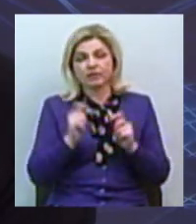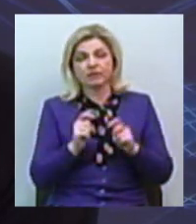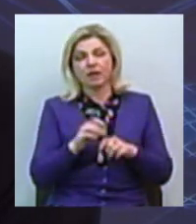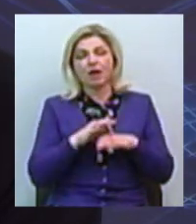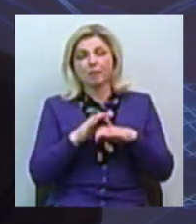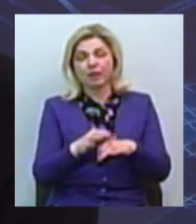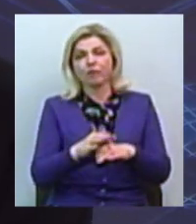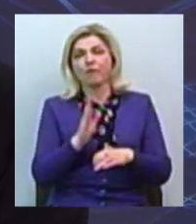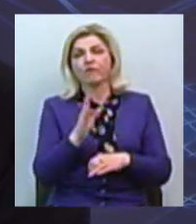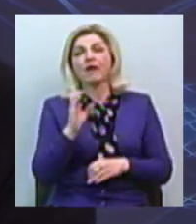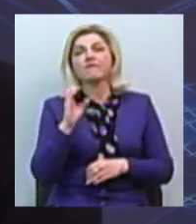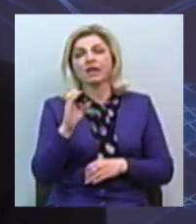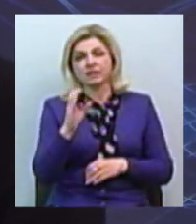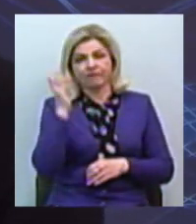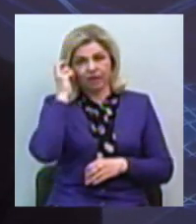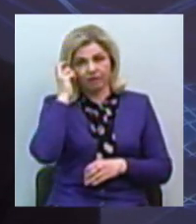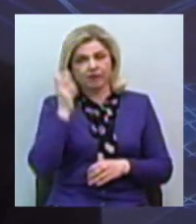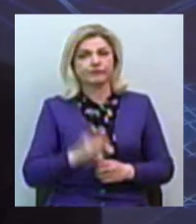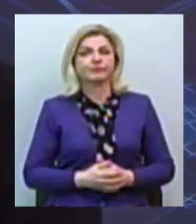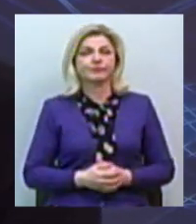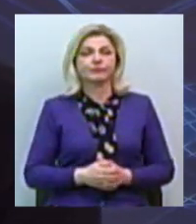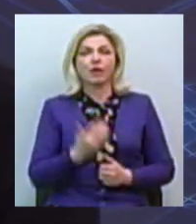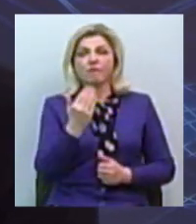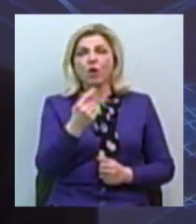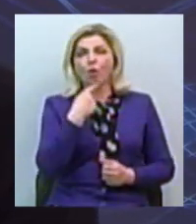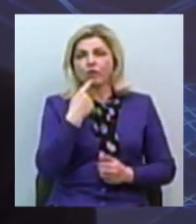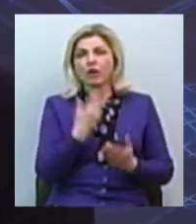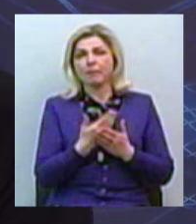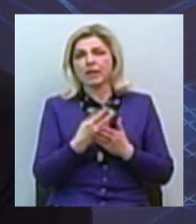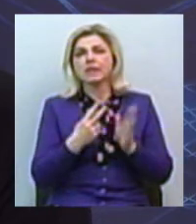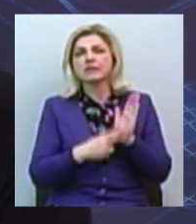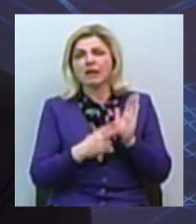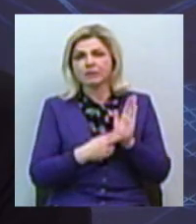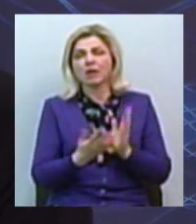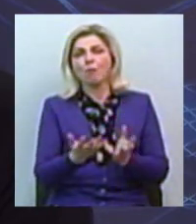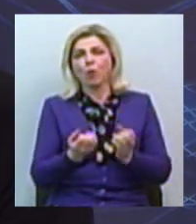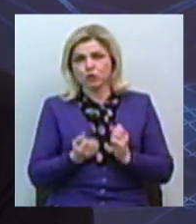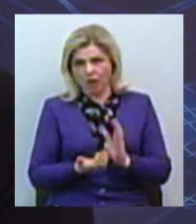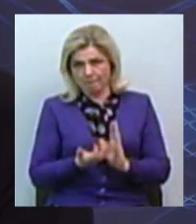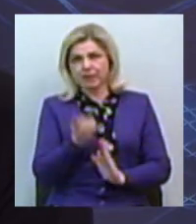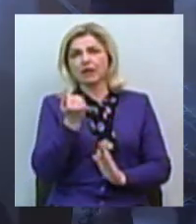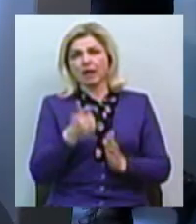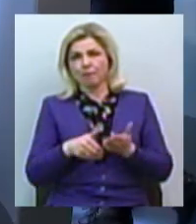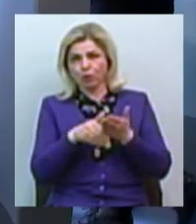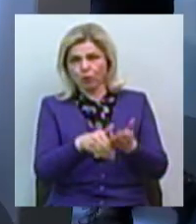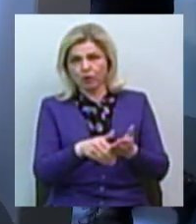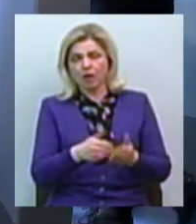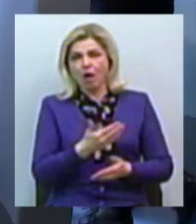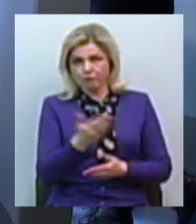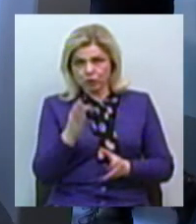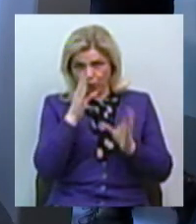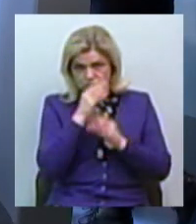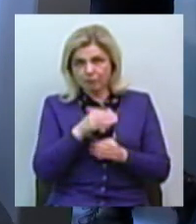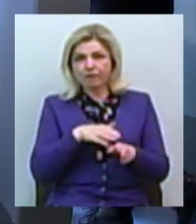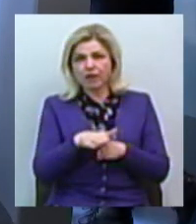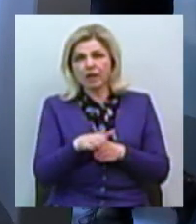яка відбудеться у вересні у Києві. Висало близько 70 отримали підтримку. А вони ще просто не встигли реалізуватися? Чи ви